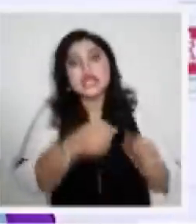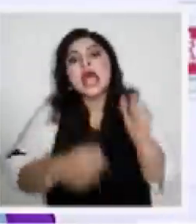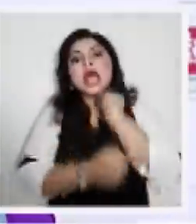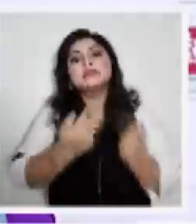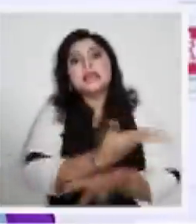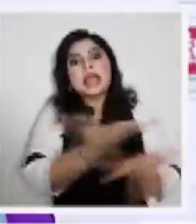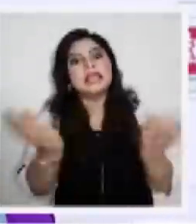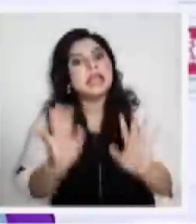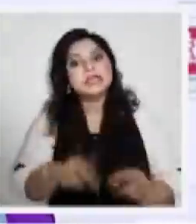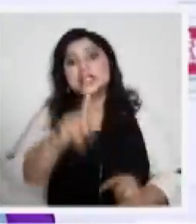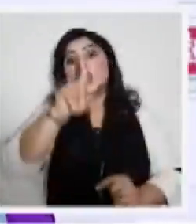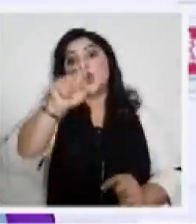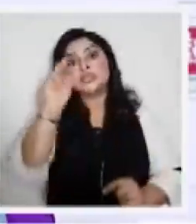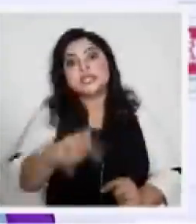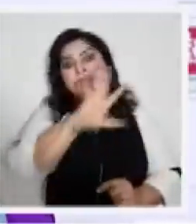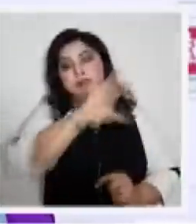14,945টি, রোগী ভর্তি আছে